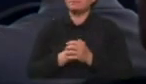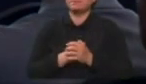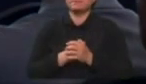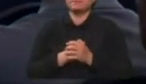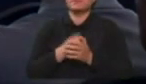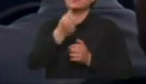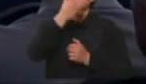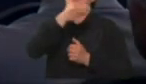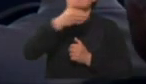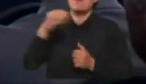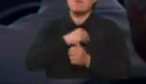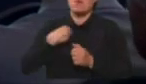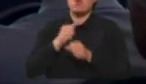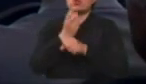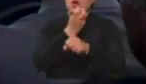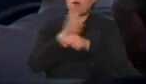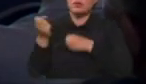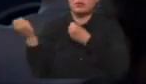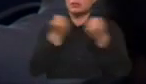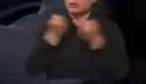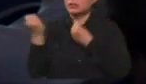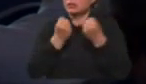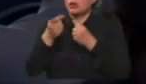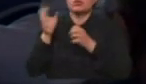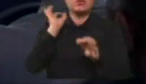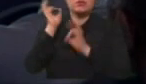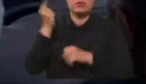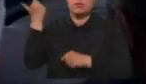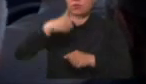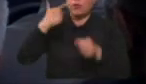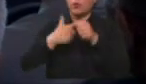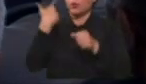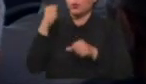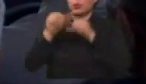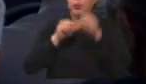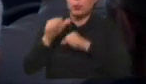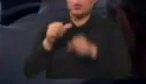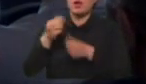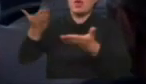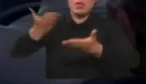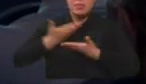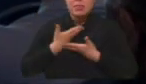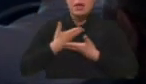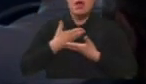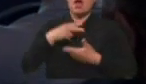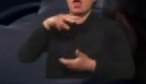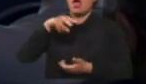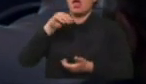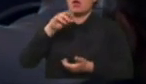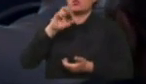Kilkanaście milionów Polaków jest wykluczonych transportowo. Takie dane w 2022 roku podał